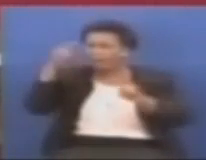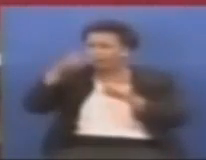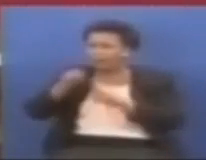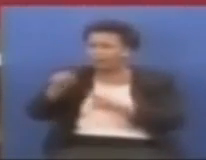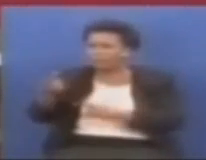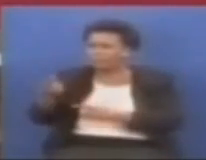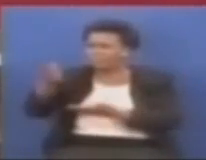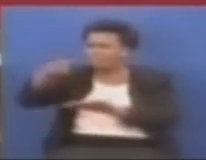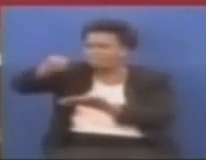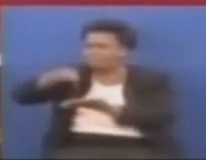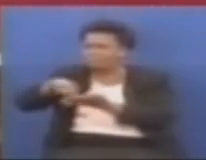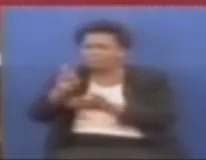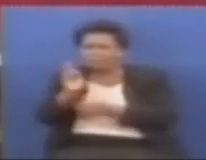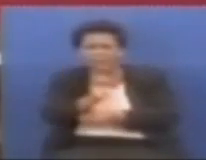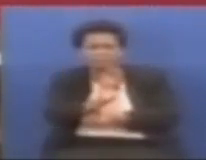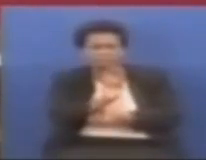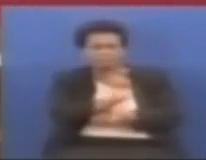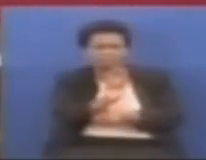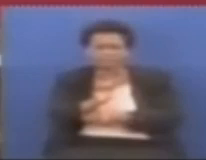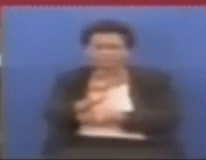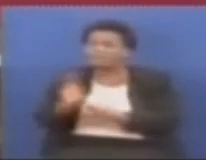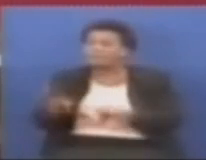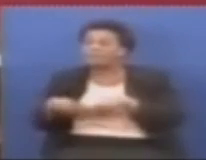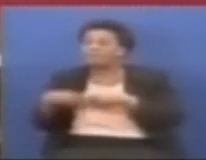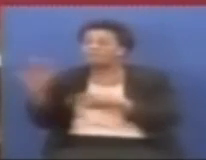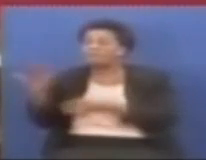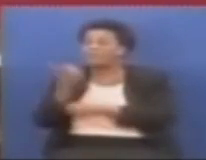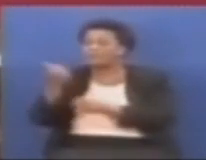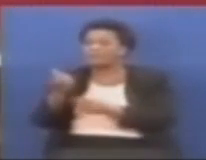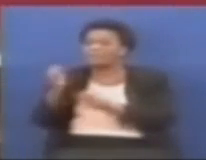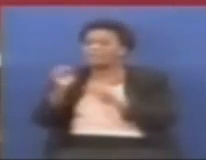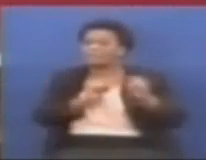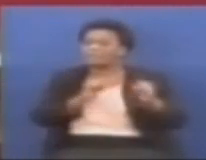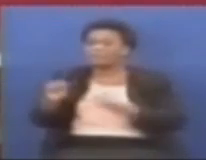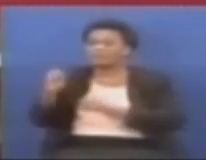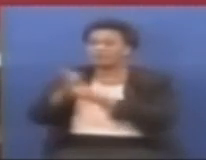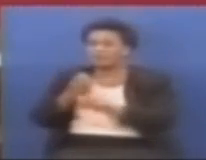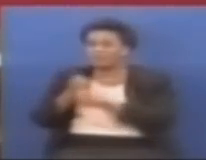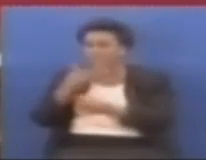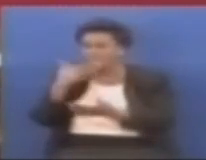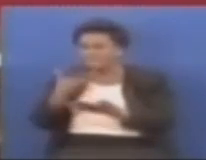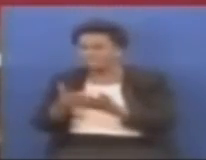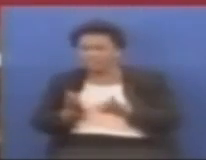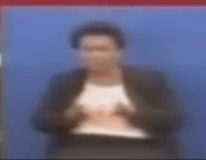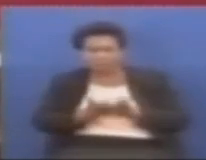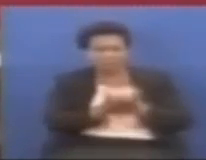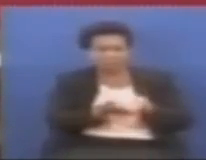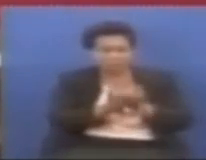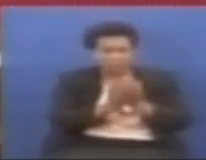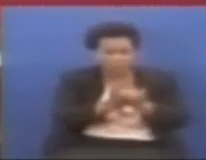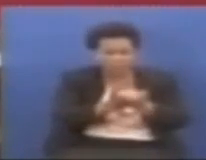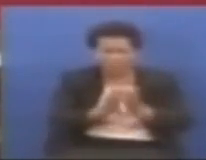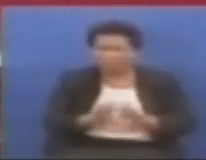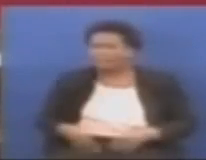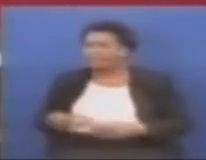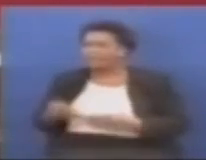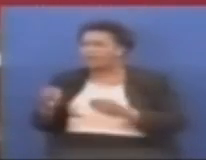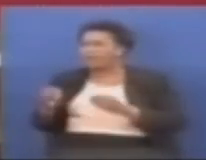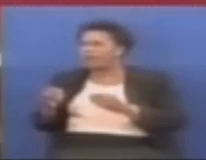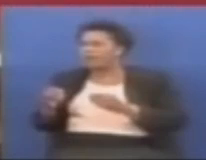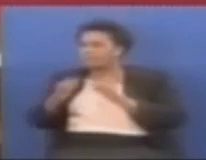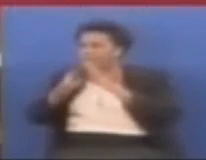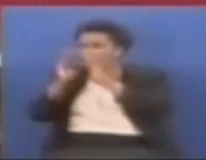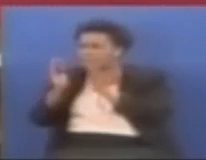haramu, wizara inatekeleza mikakati mbalimbali ikiwemo kuanzisha vituo vya doria